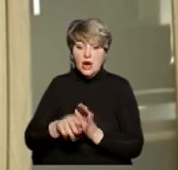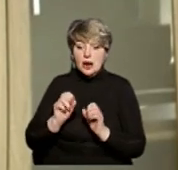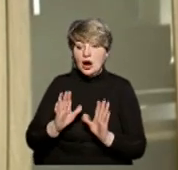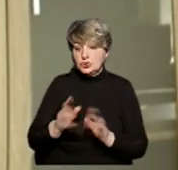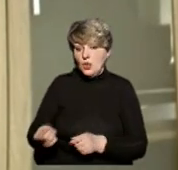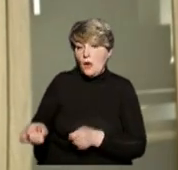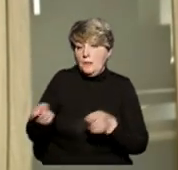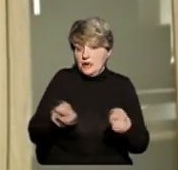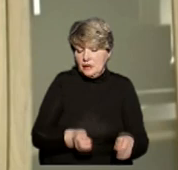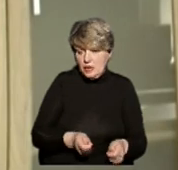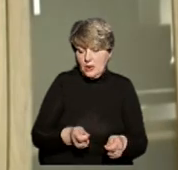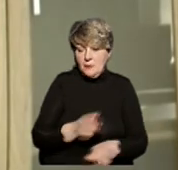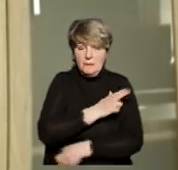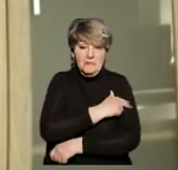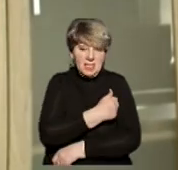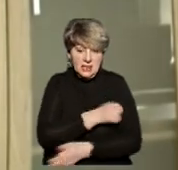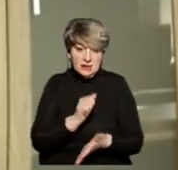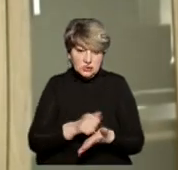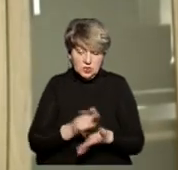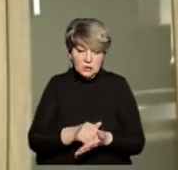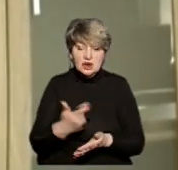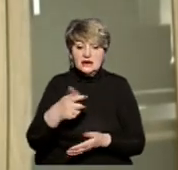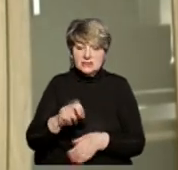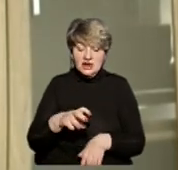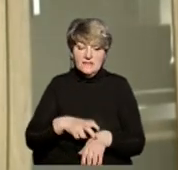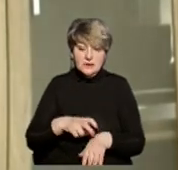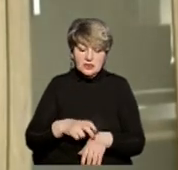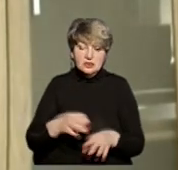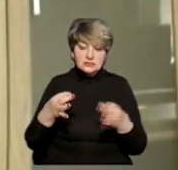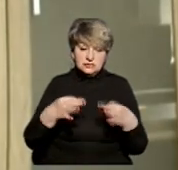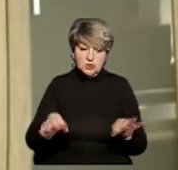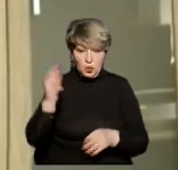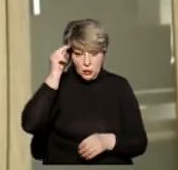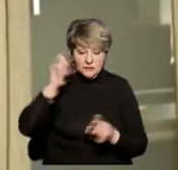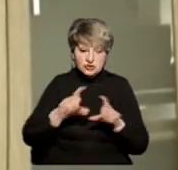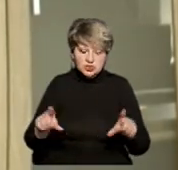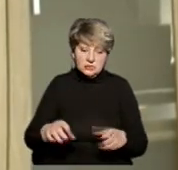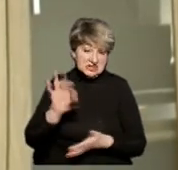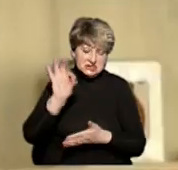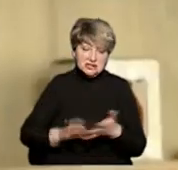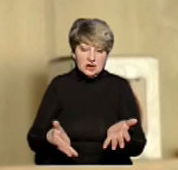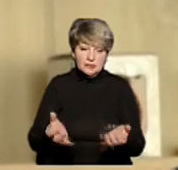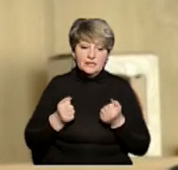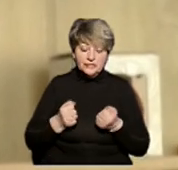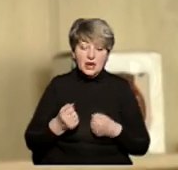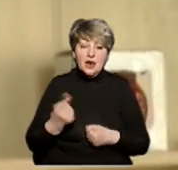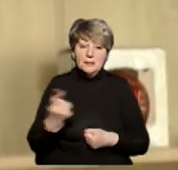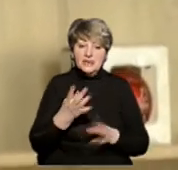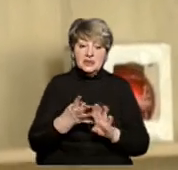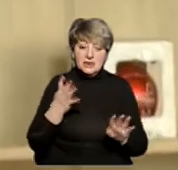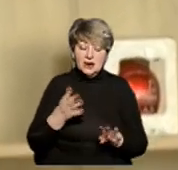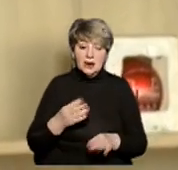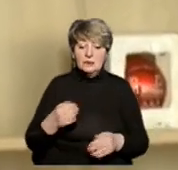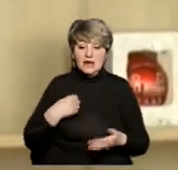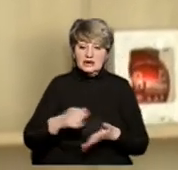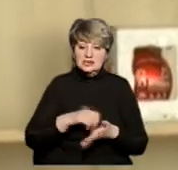підносить медичні документи, де лікарі дозволяють дитині навчатися у школі, ми тоді зараховуємо зразу. В першу чергу ми зараховуємо всіх тих,